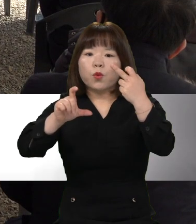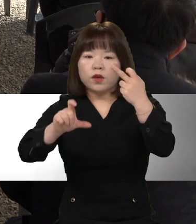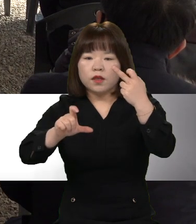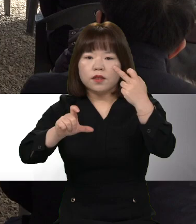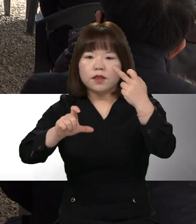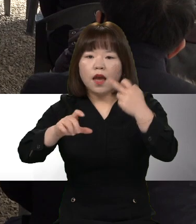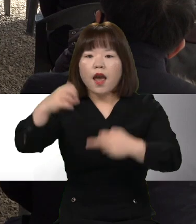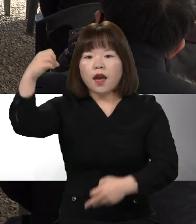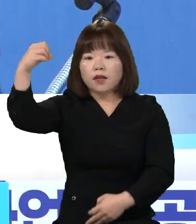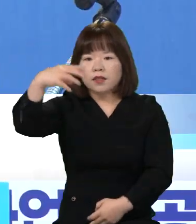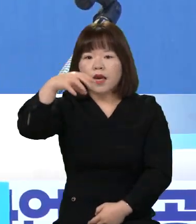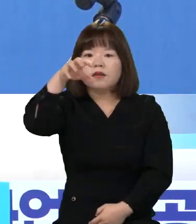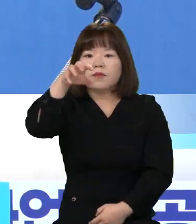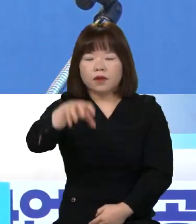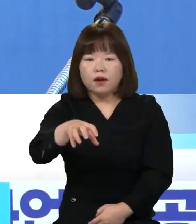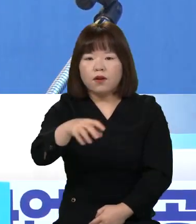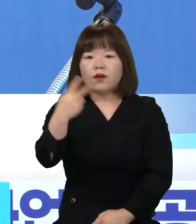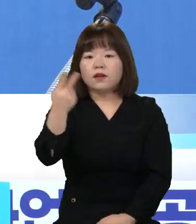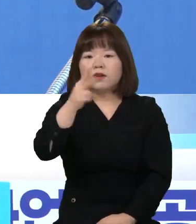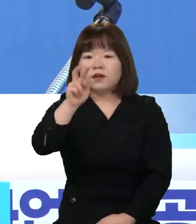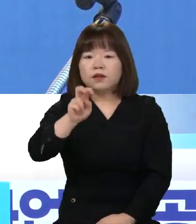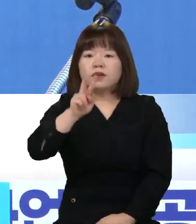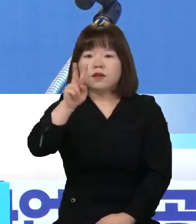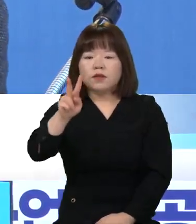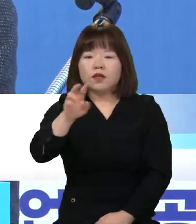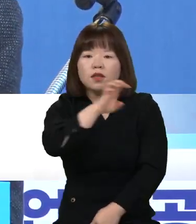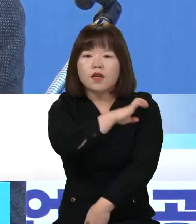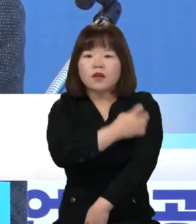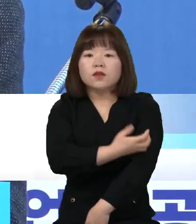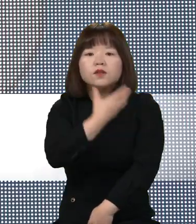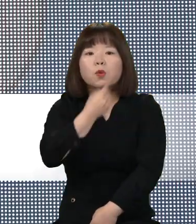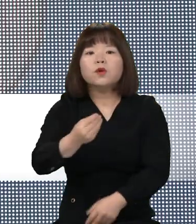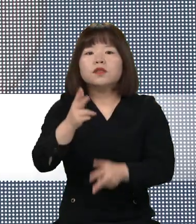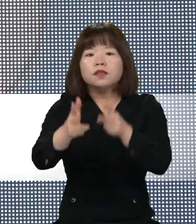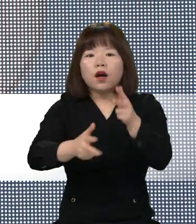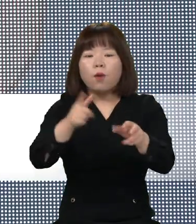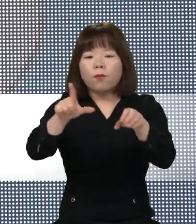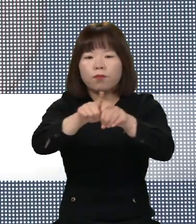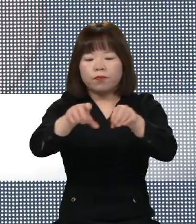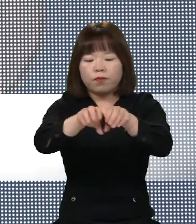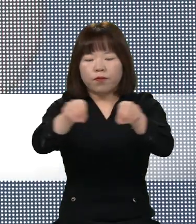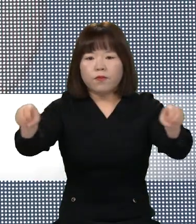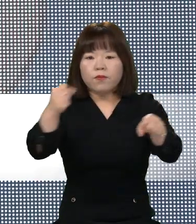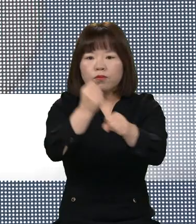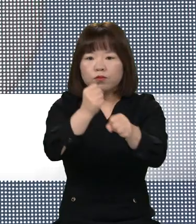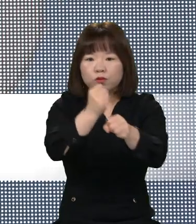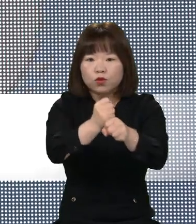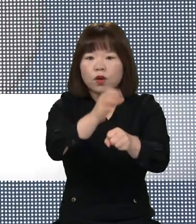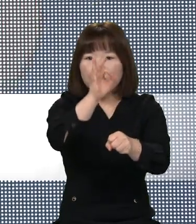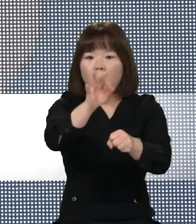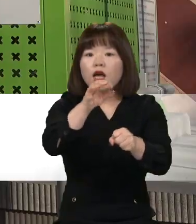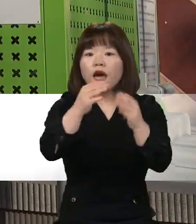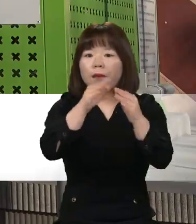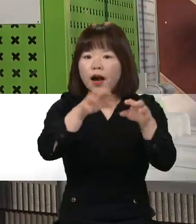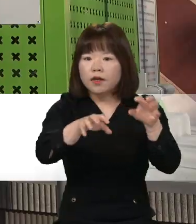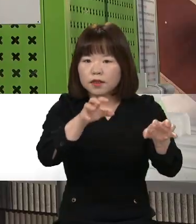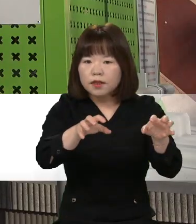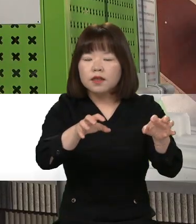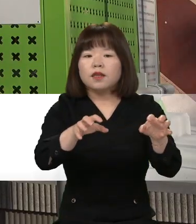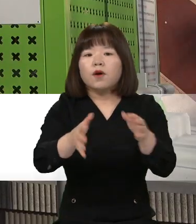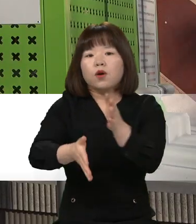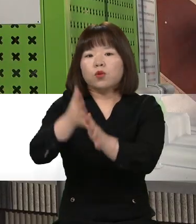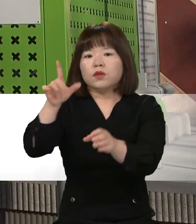지난 15일 포항시는 흥해읍 용한 일이 일원에서 2022년도 에너지 복지사업 LPG 배관만 구축 10개